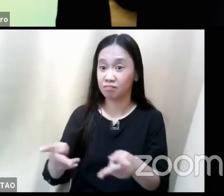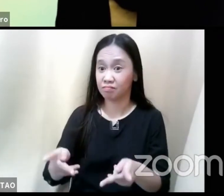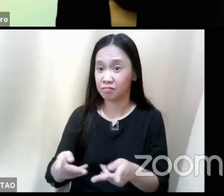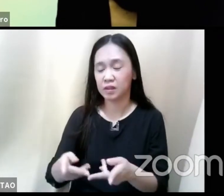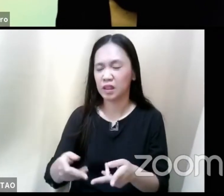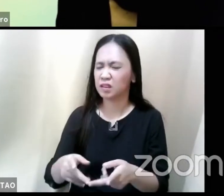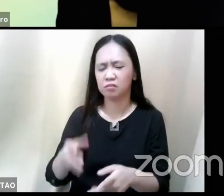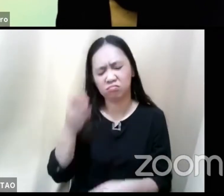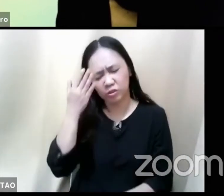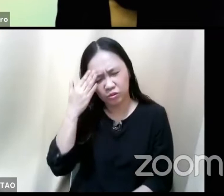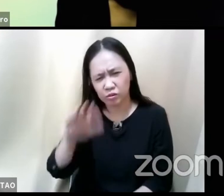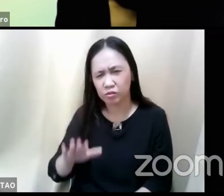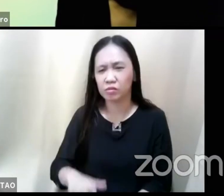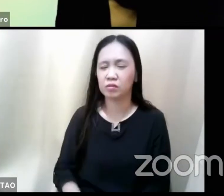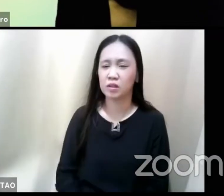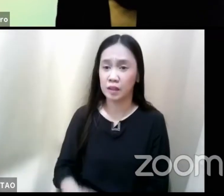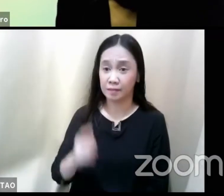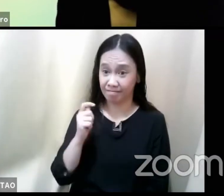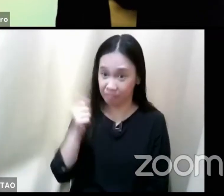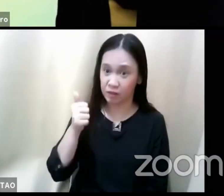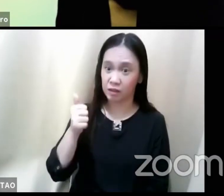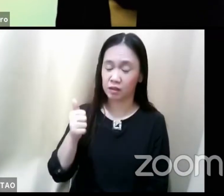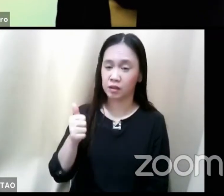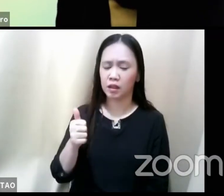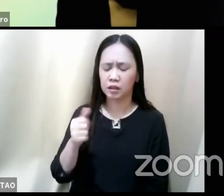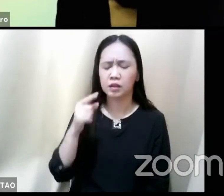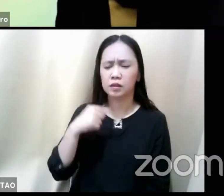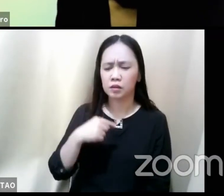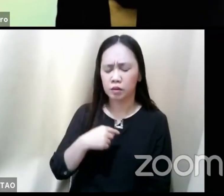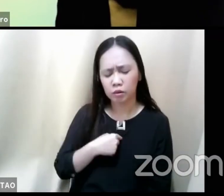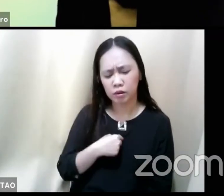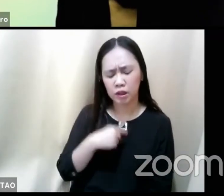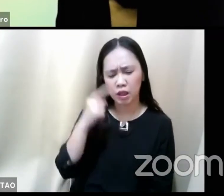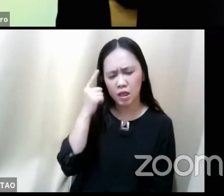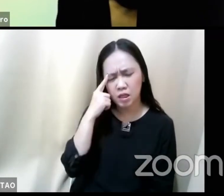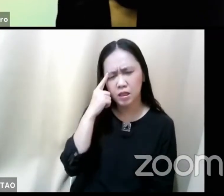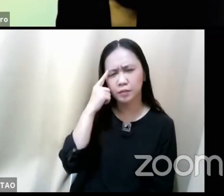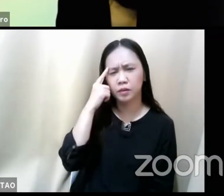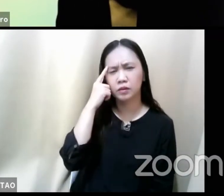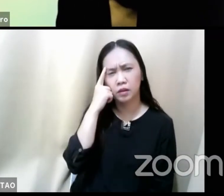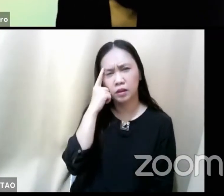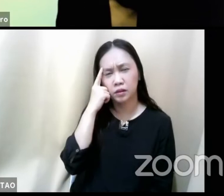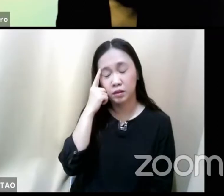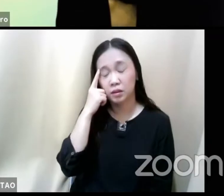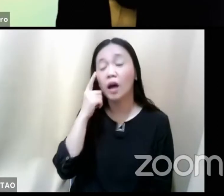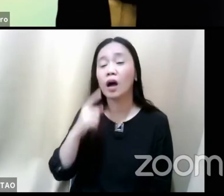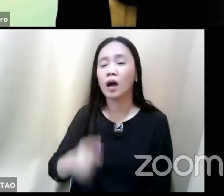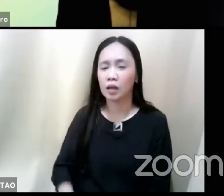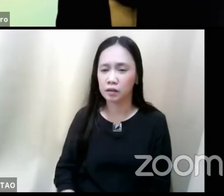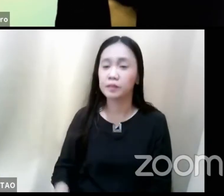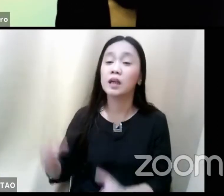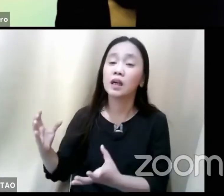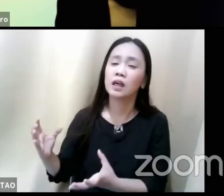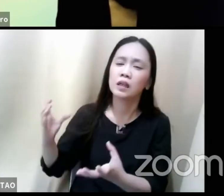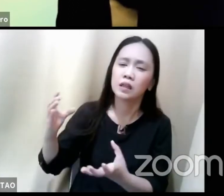yun yung parang biglaang moment. Ngayon, nasa isip ko, blanket carry ka namin, ma'am. So sabi niya, paano